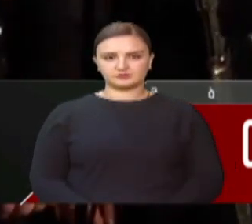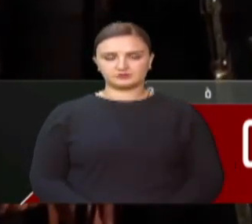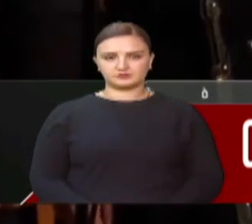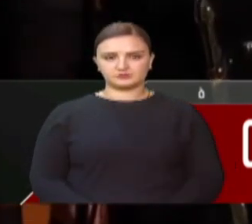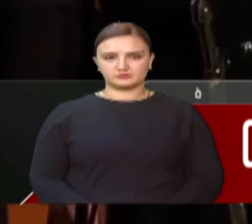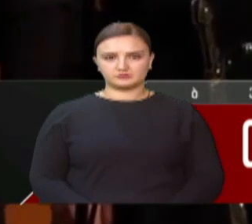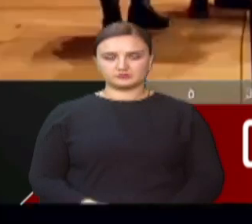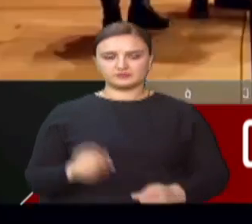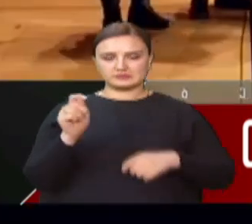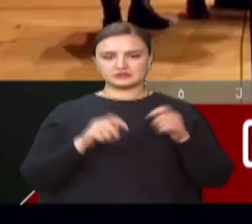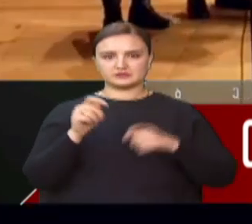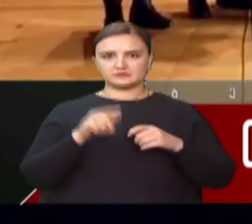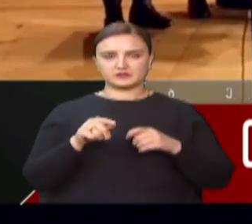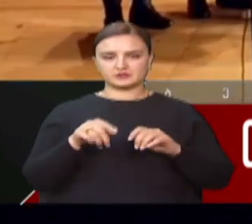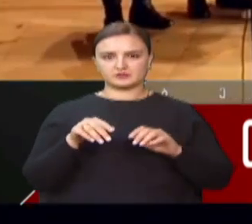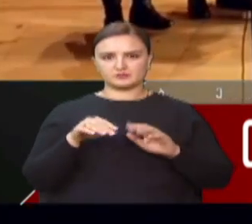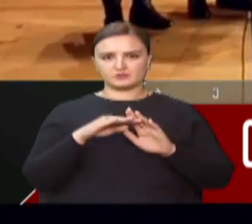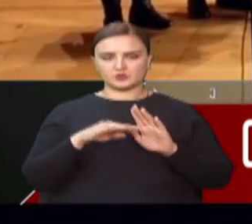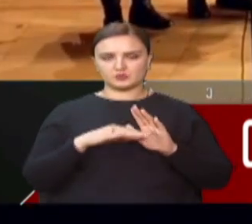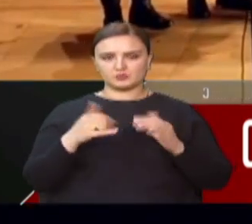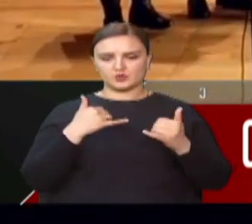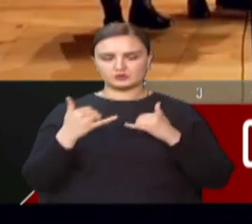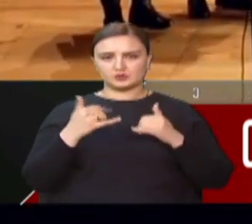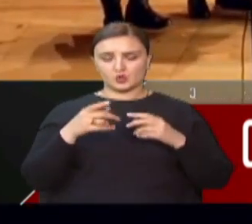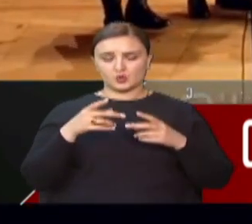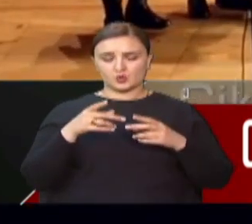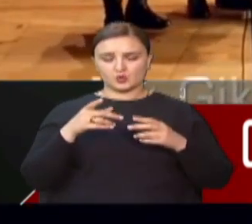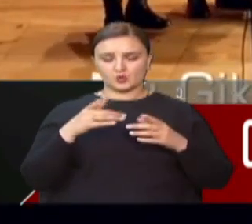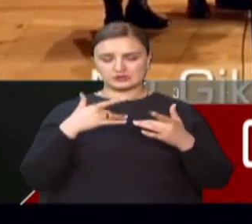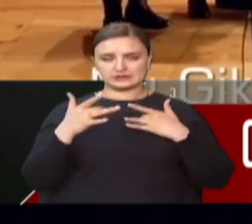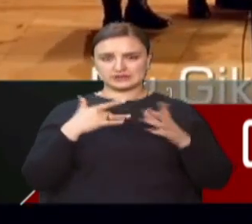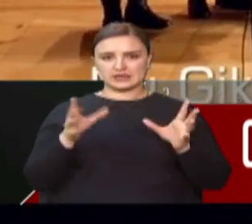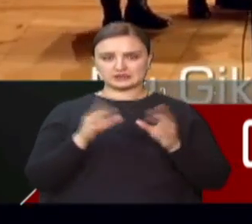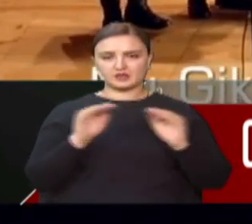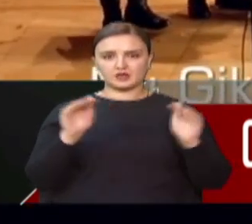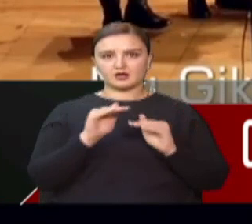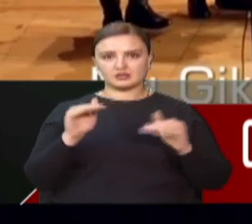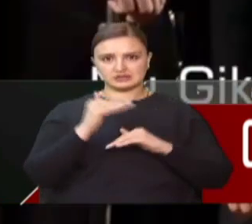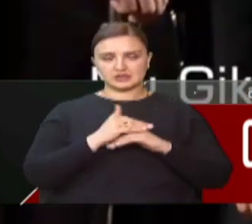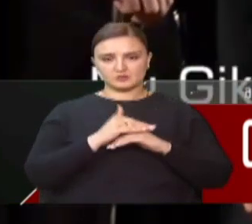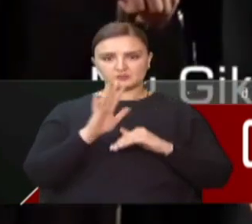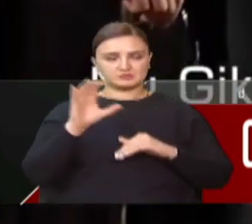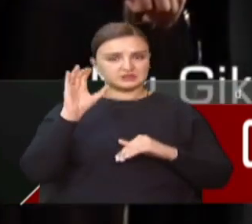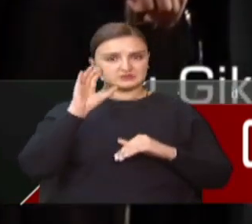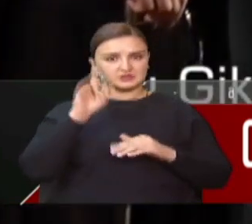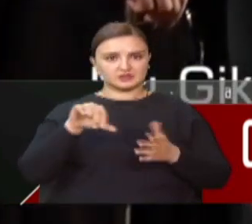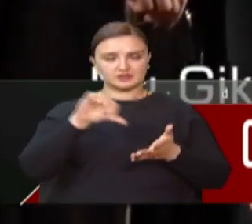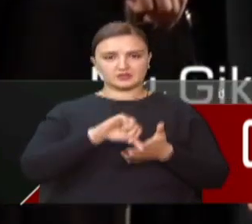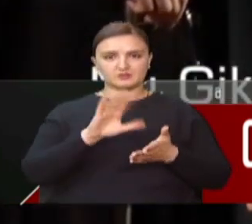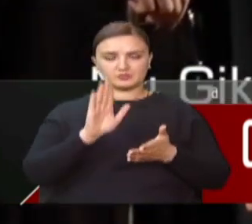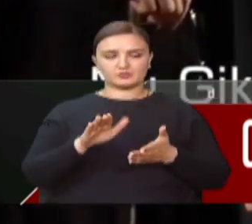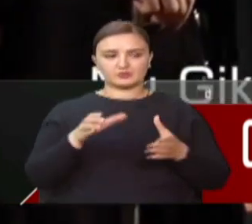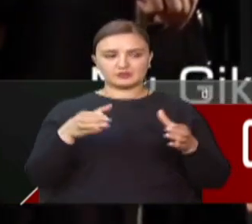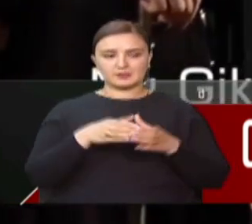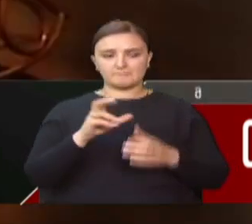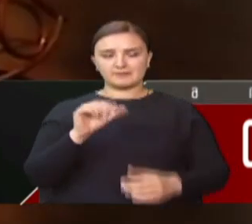ფესტივალო პროგრამა კლასიკური მუსიკის კონცერტებთან ერთად ფოლკლორული მუსიკის საღამოებსაც მოიცავს. მსმენელის წინაშე წარსდგებიან